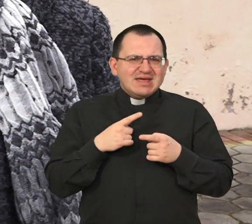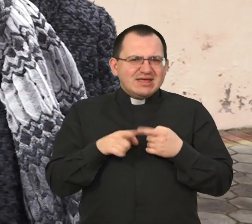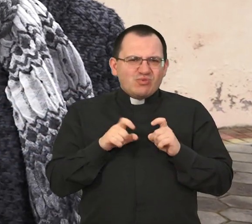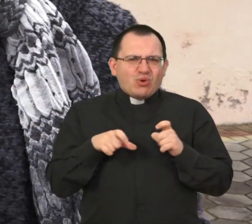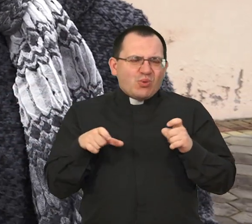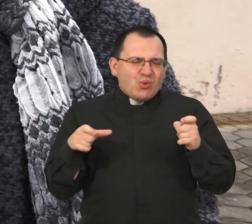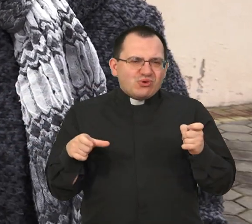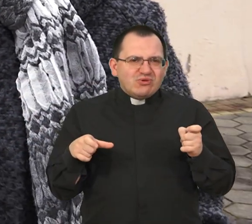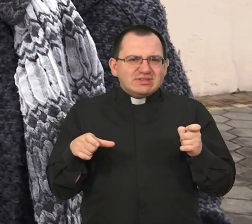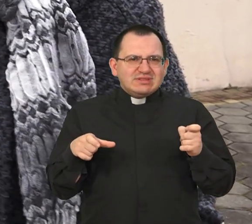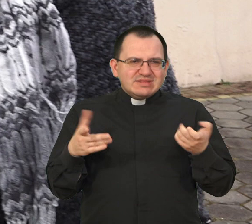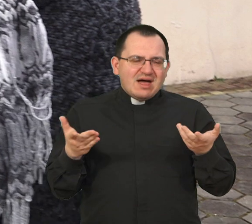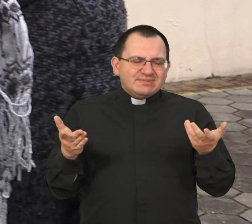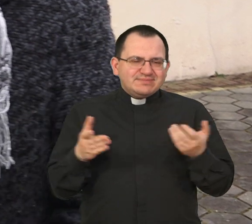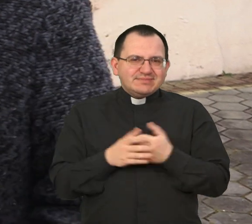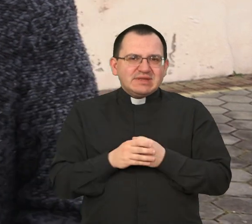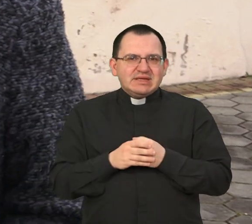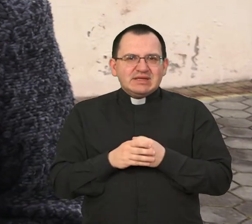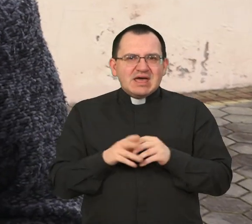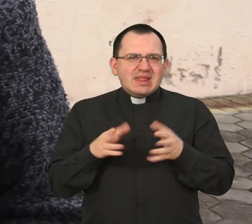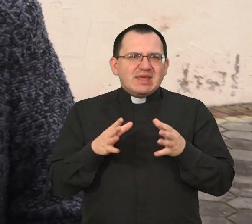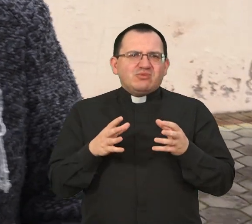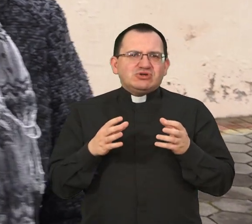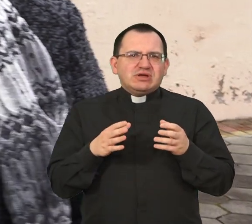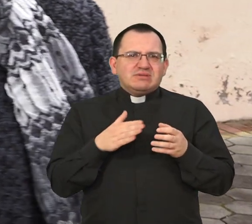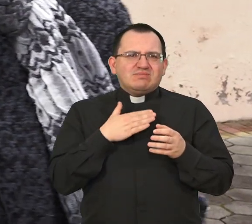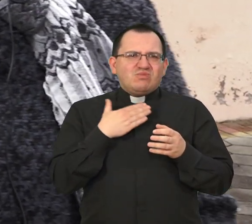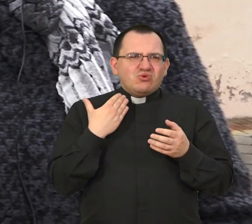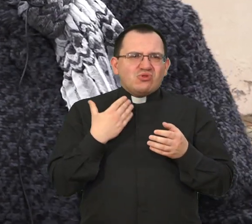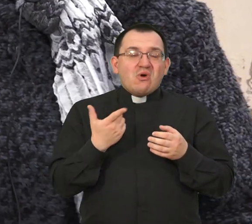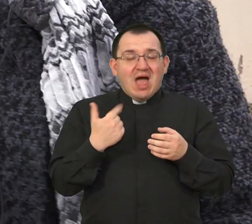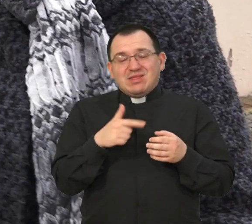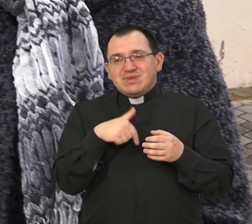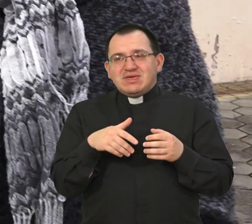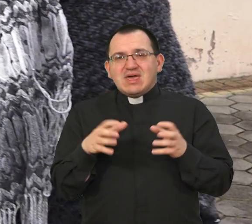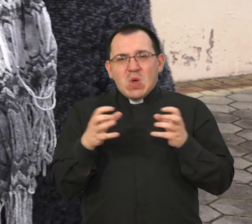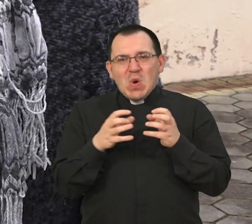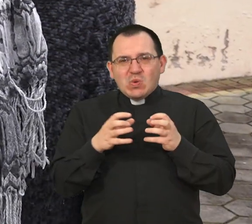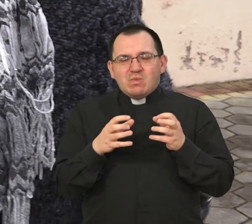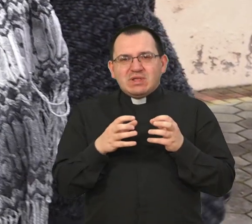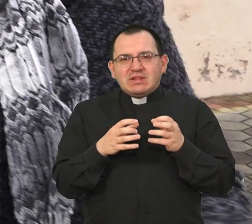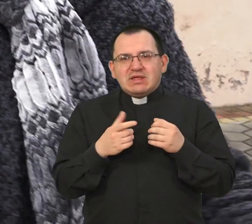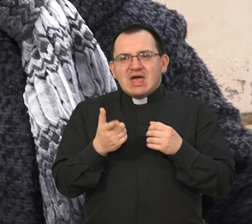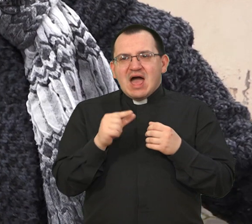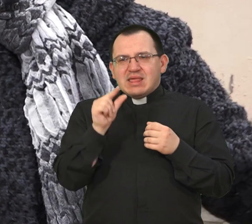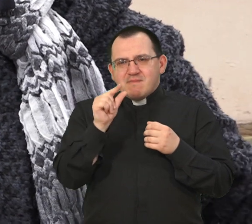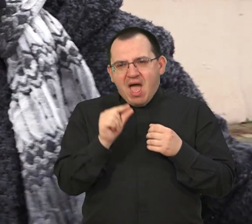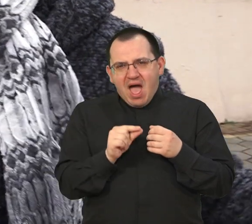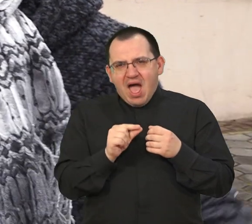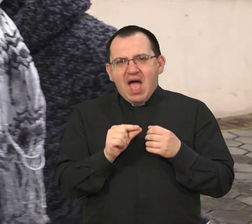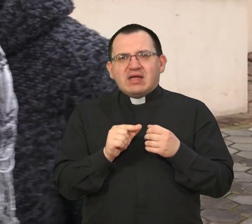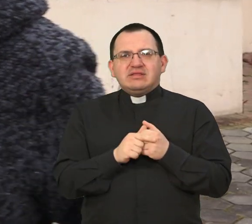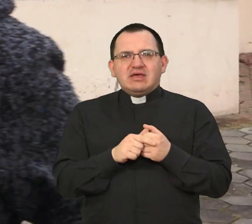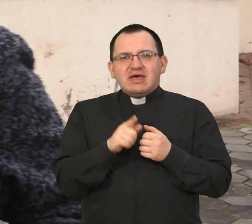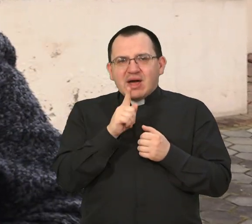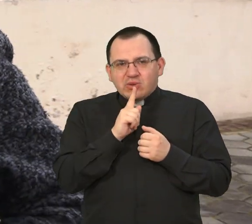sve to, situacija takva kakva je bila, nismo, mada smo se mi okupljali i sad, ali onako malo možda skromnije,